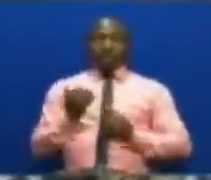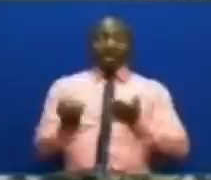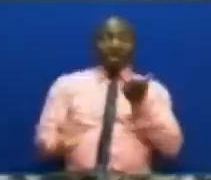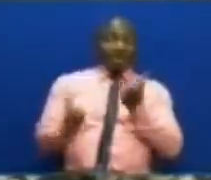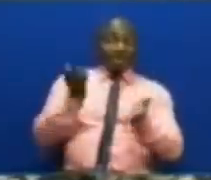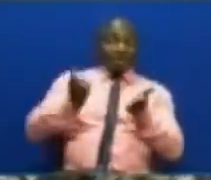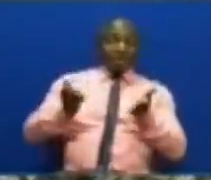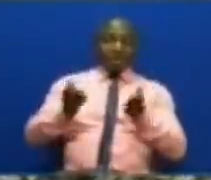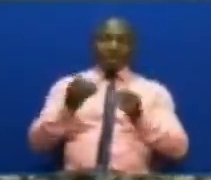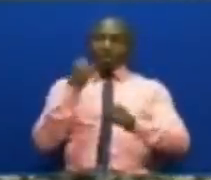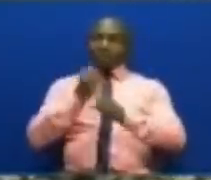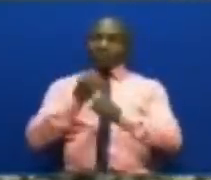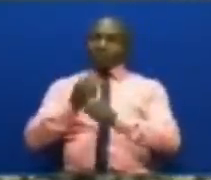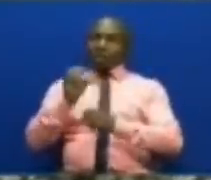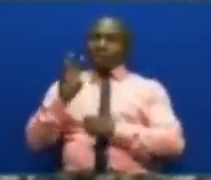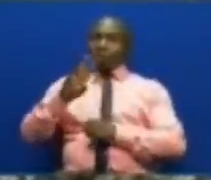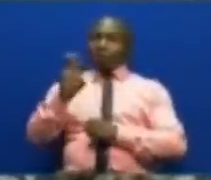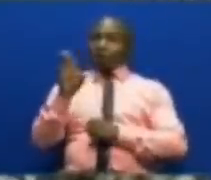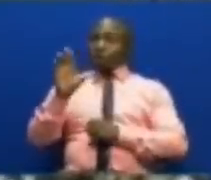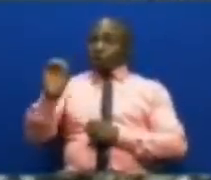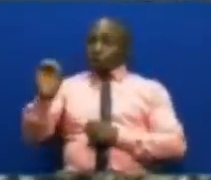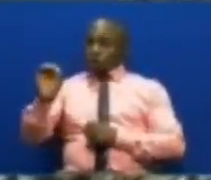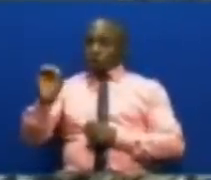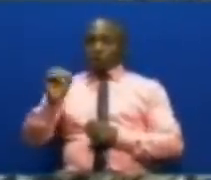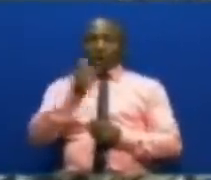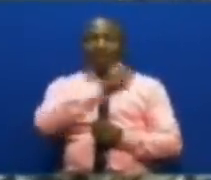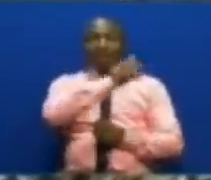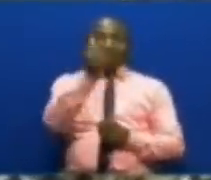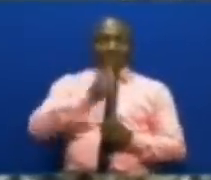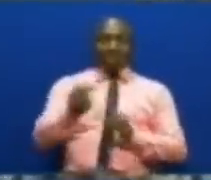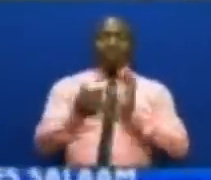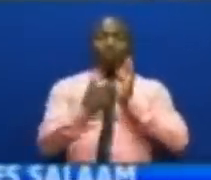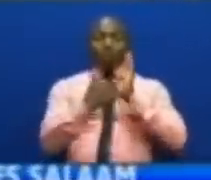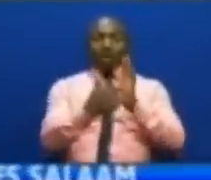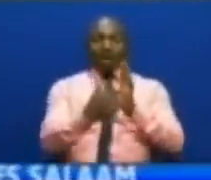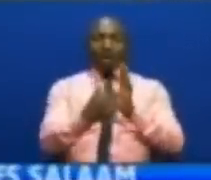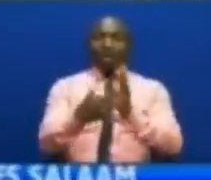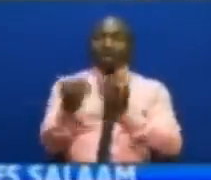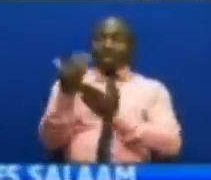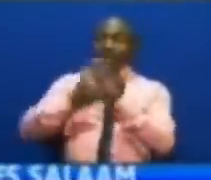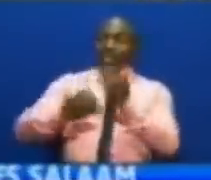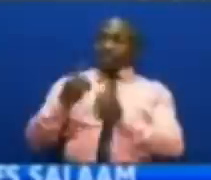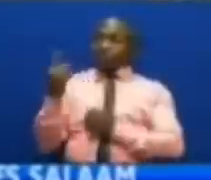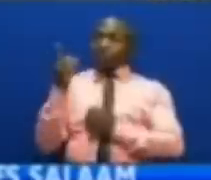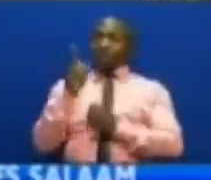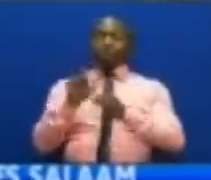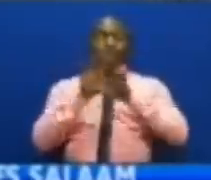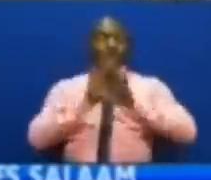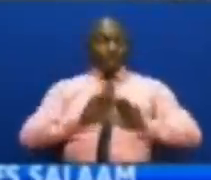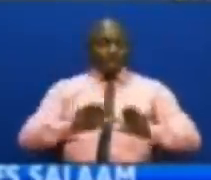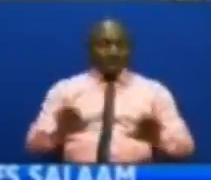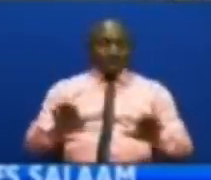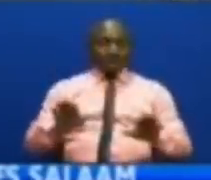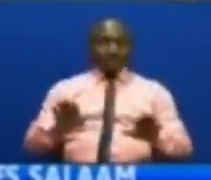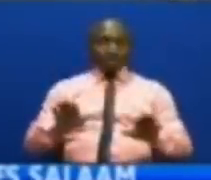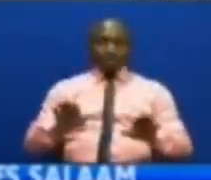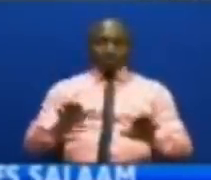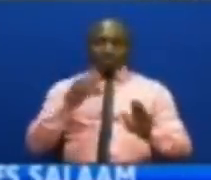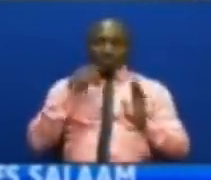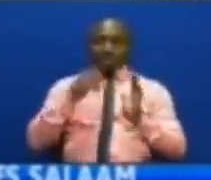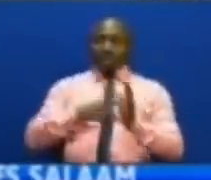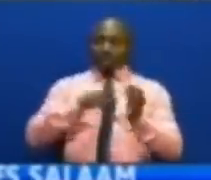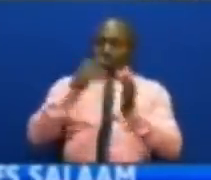Tanzania tumeonekana ni nchi ya kwanza ambayo iko katika utayari. Tunazungumzia utayari kwa maana preparedness and